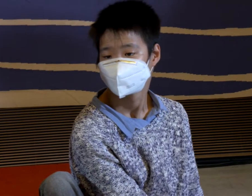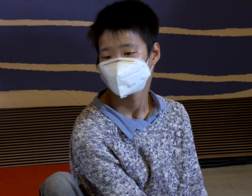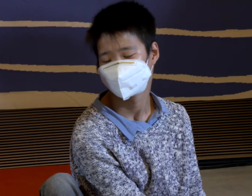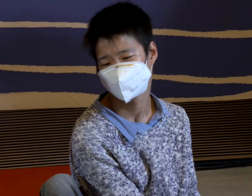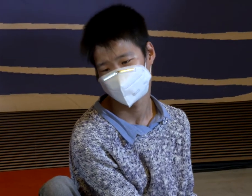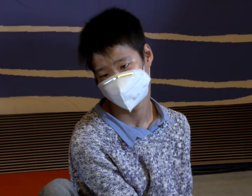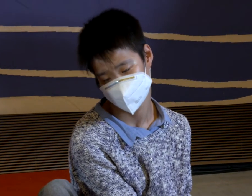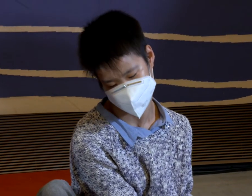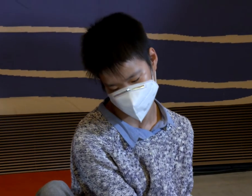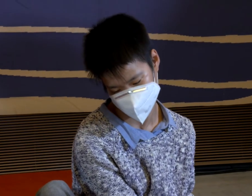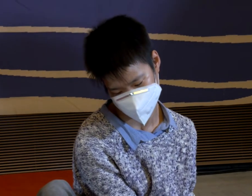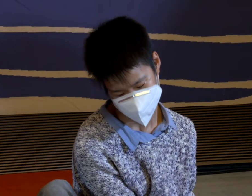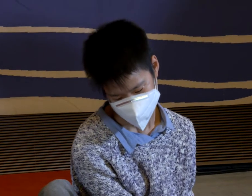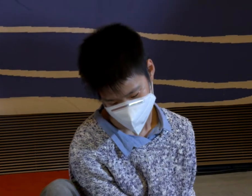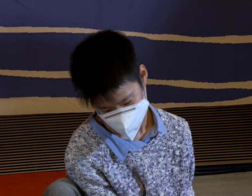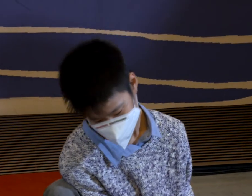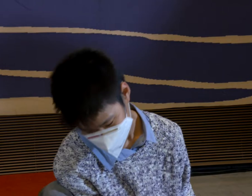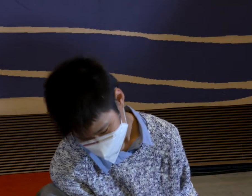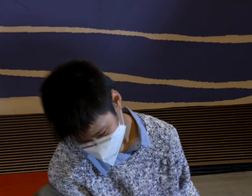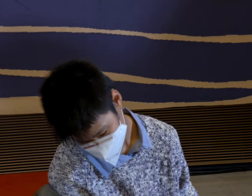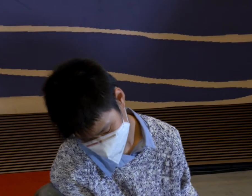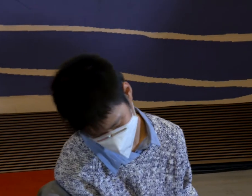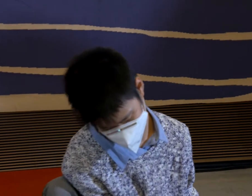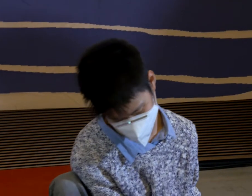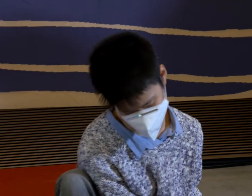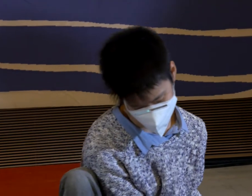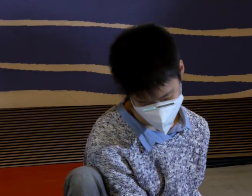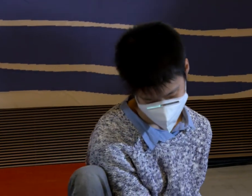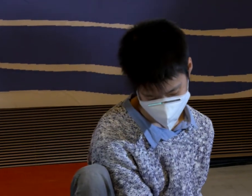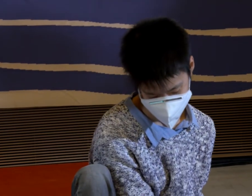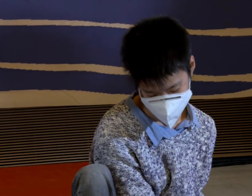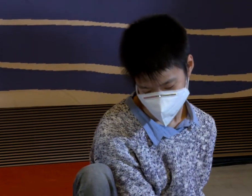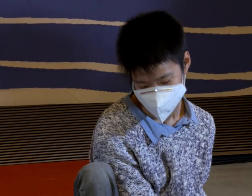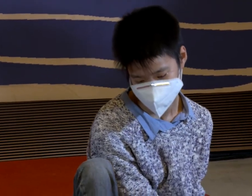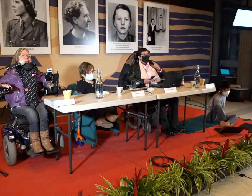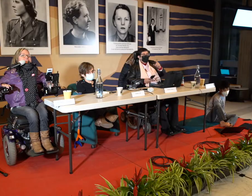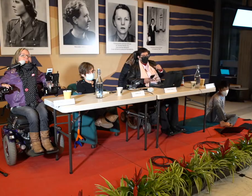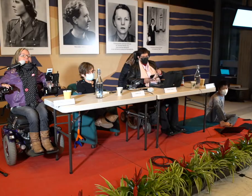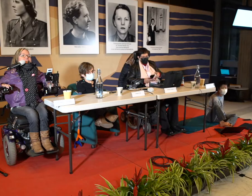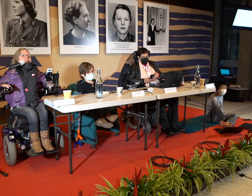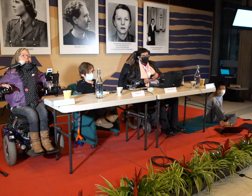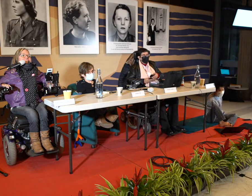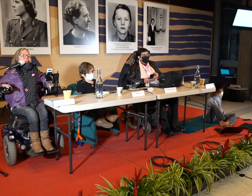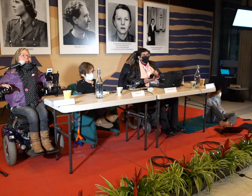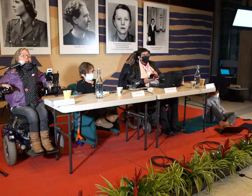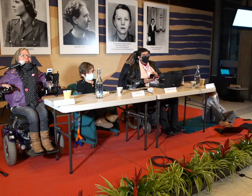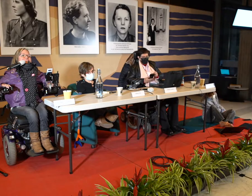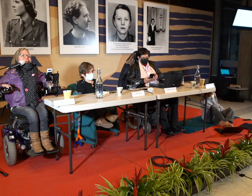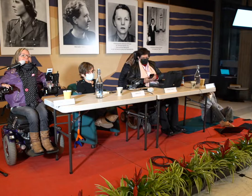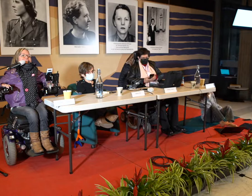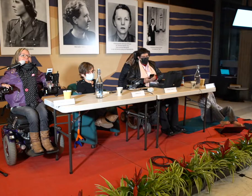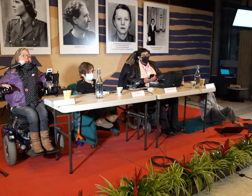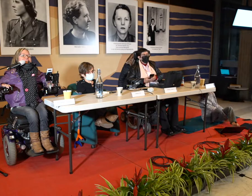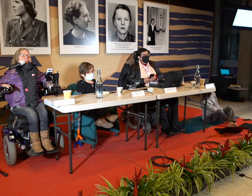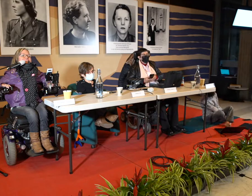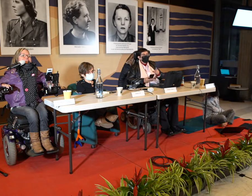à propos de ces corps. N'étaient montrés que des corps singuliers, mais non, leur art. Un peu comme